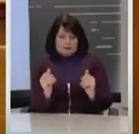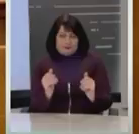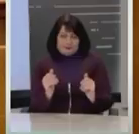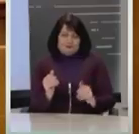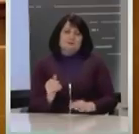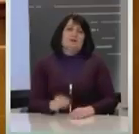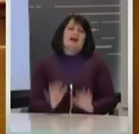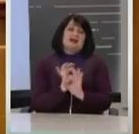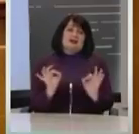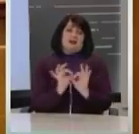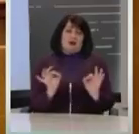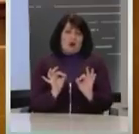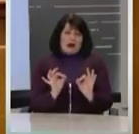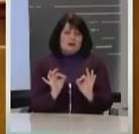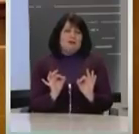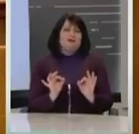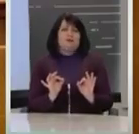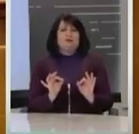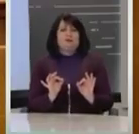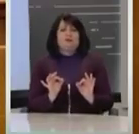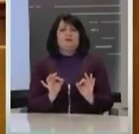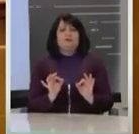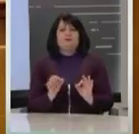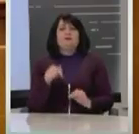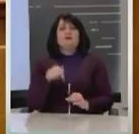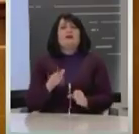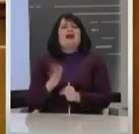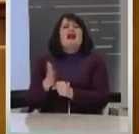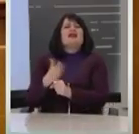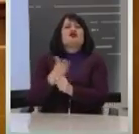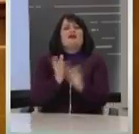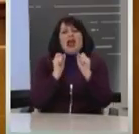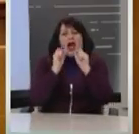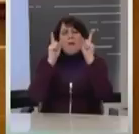Δεν υπάρχει αμφιβολία ότι πρόκειται για μια καταστροφή πρωτοφανή